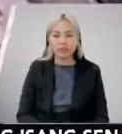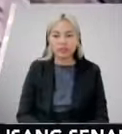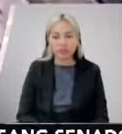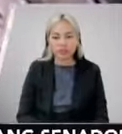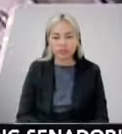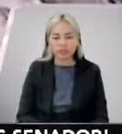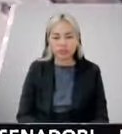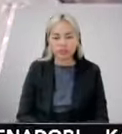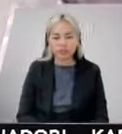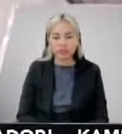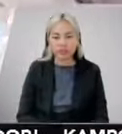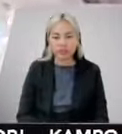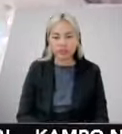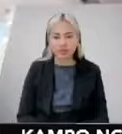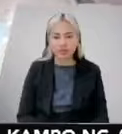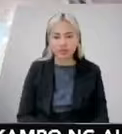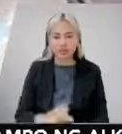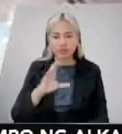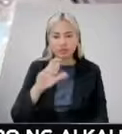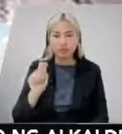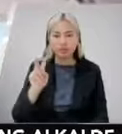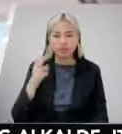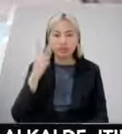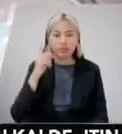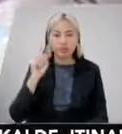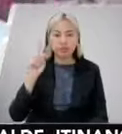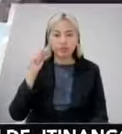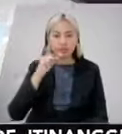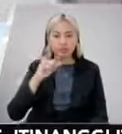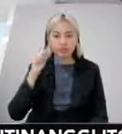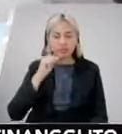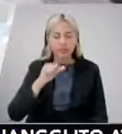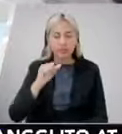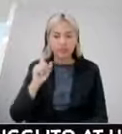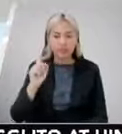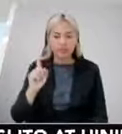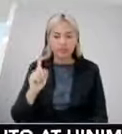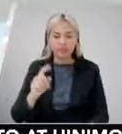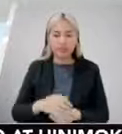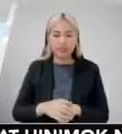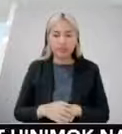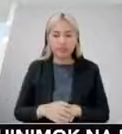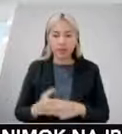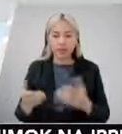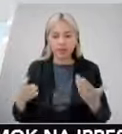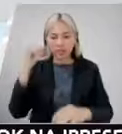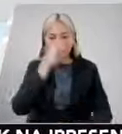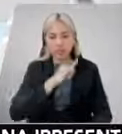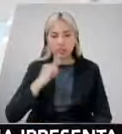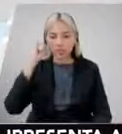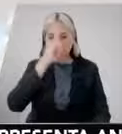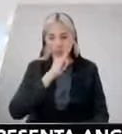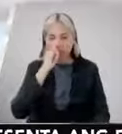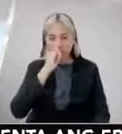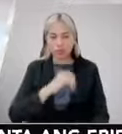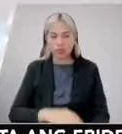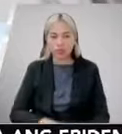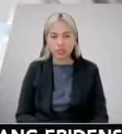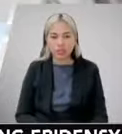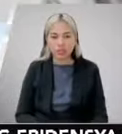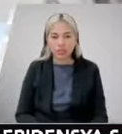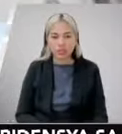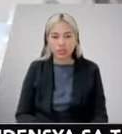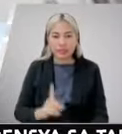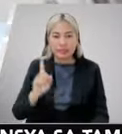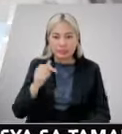Kita sa CCTV video ang babae sa may entrance ng isang butika sa Haro, Iloilo City nang bigla siyang lapitan ng isang lalaki